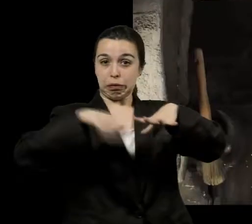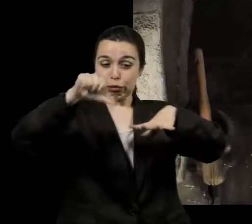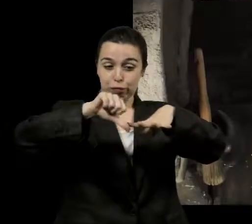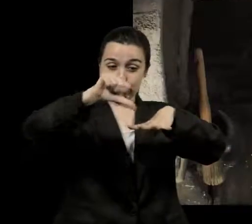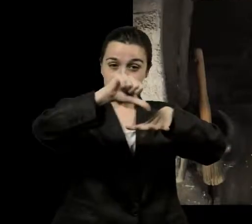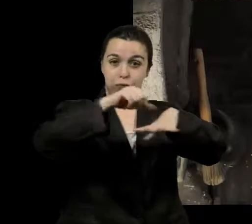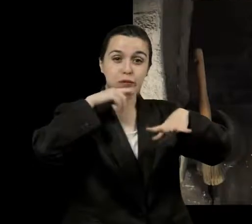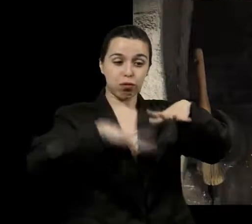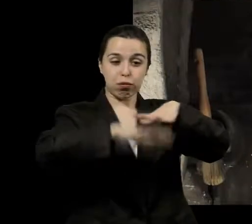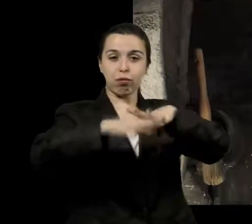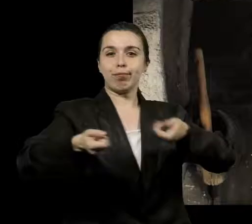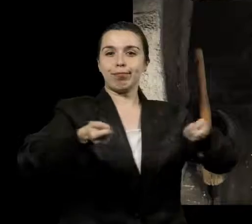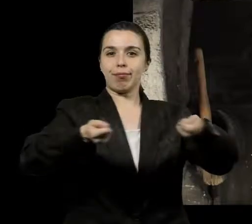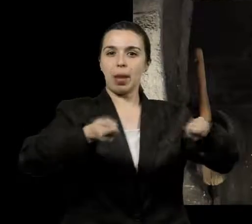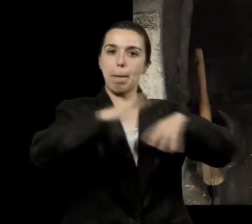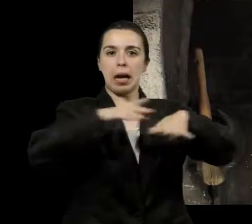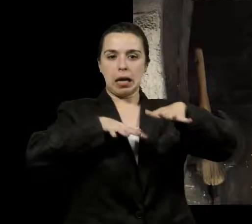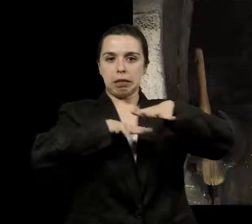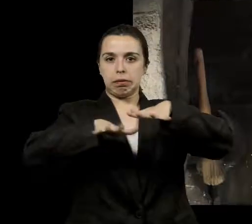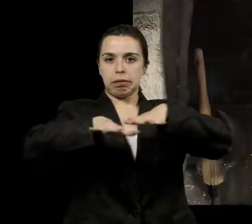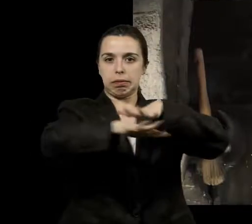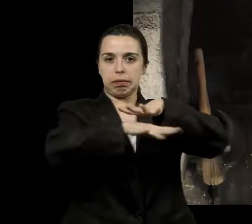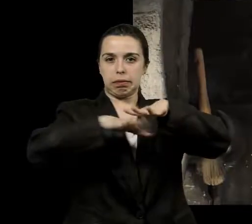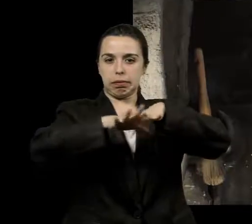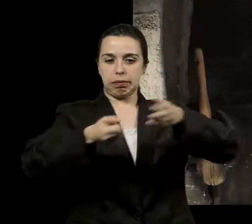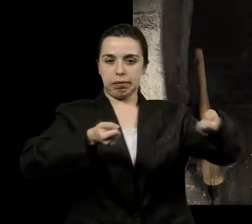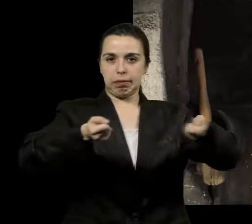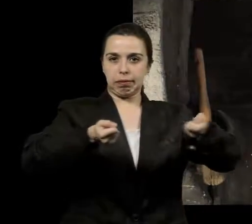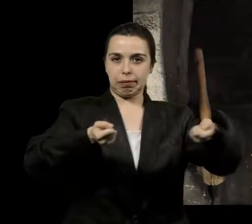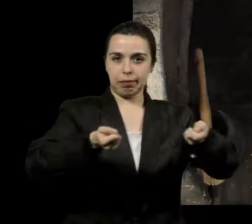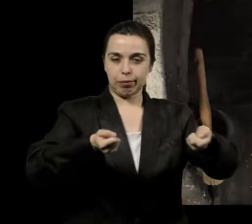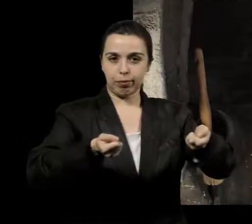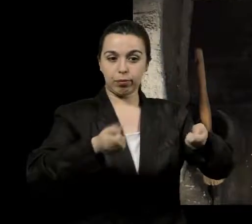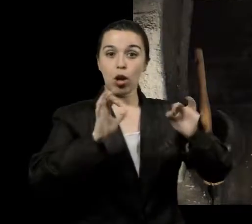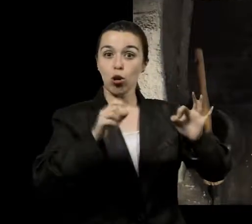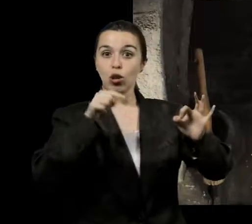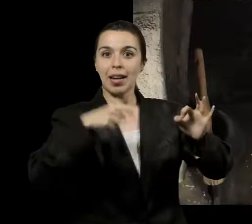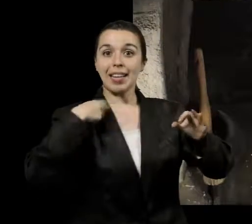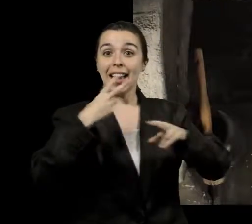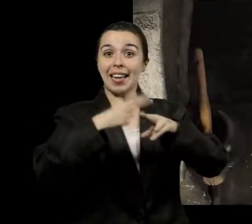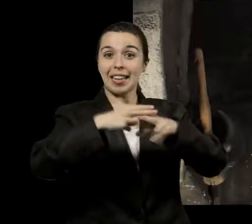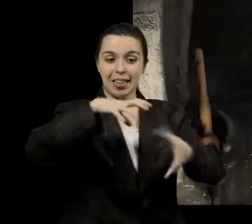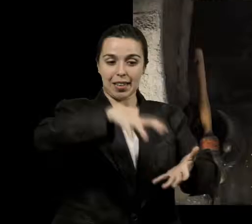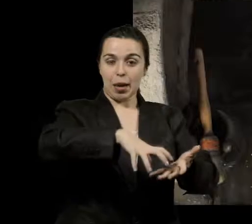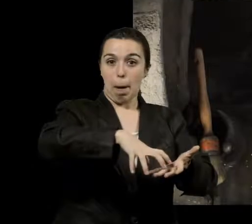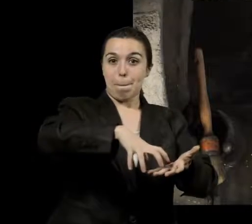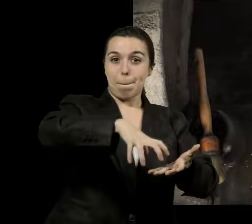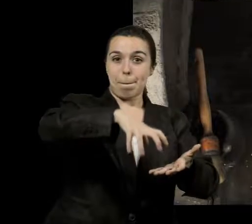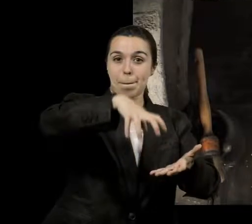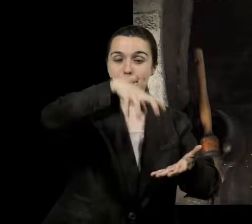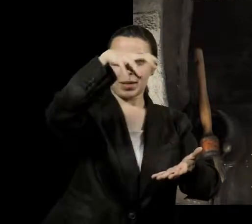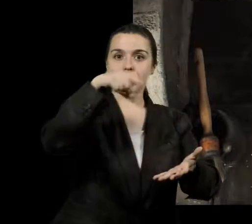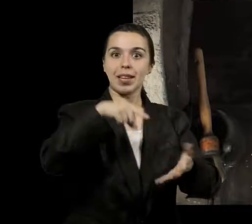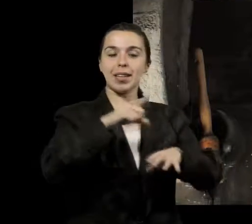Quan hem omplert els forats, es sacseja el motlle per escampar molt bé el material a tots els racons. En aquest